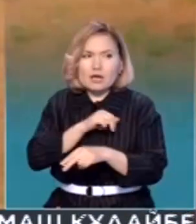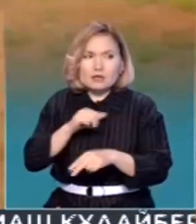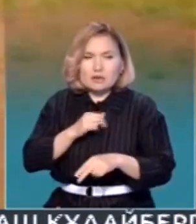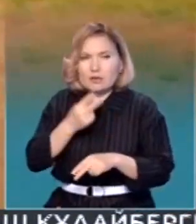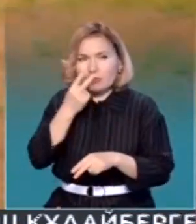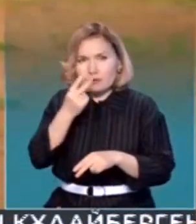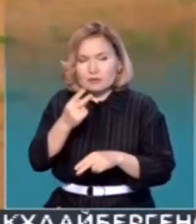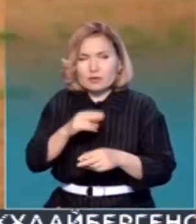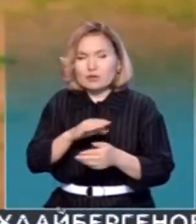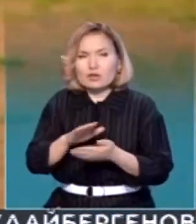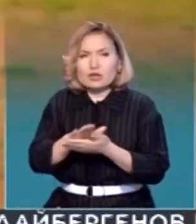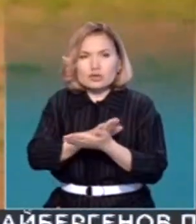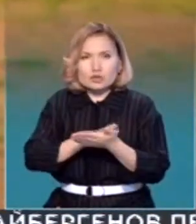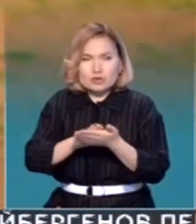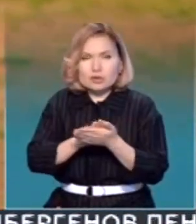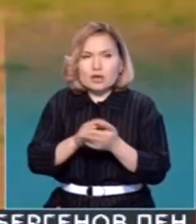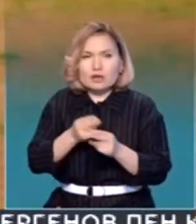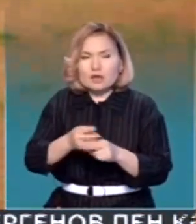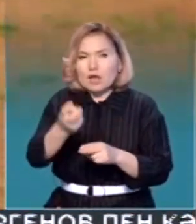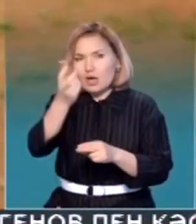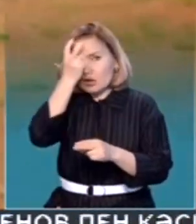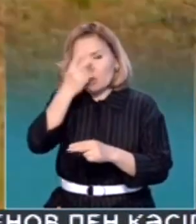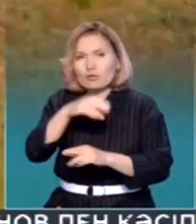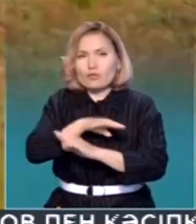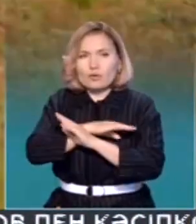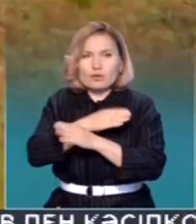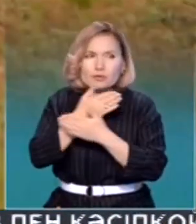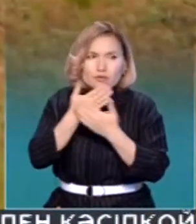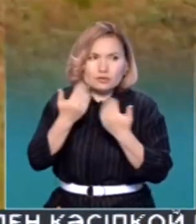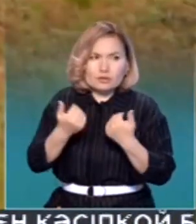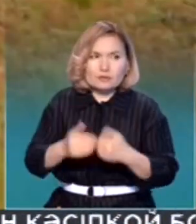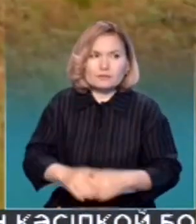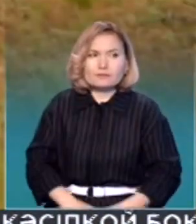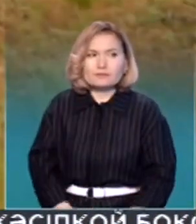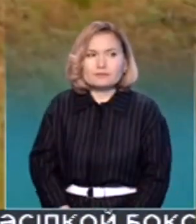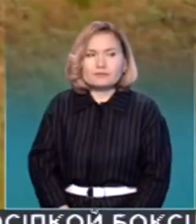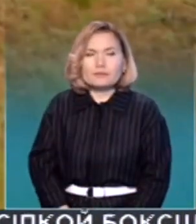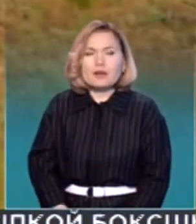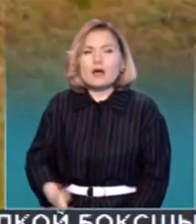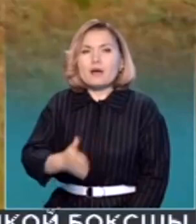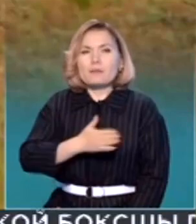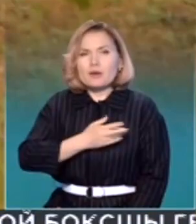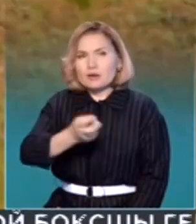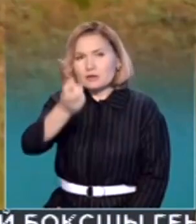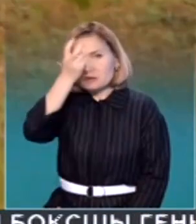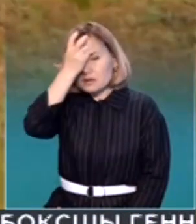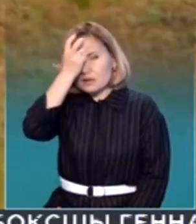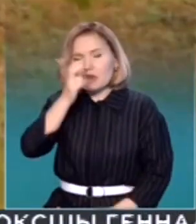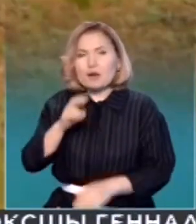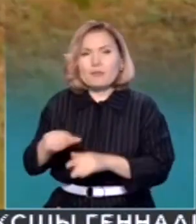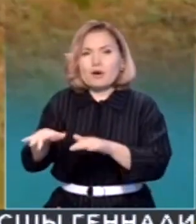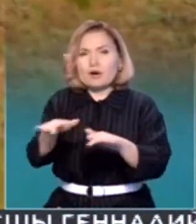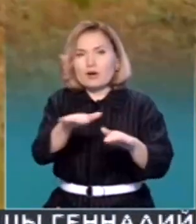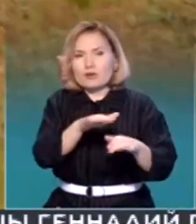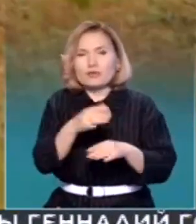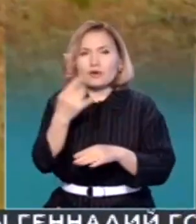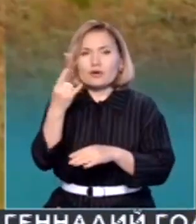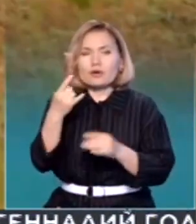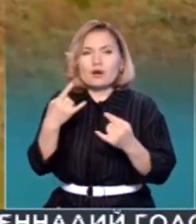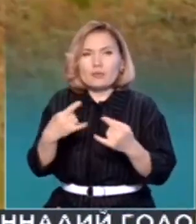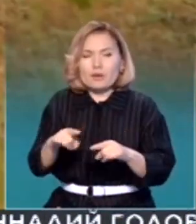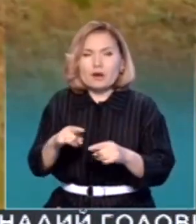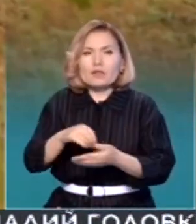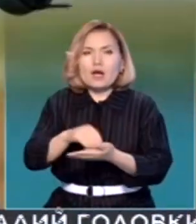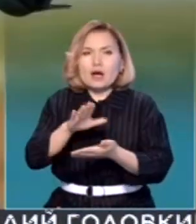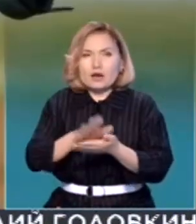тұрғандай аса ешқандай киікті өлімі ешқандай байқалмайды. Мы фиксируем, регистрируем. Біз киіктердің төлдеген жерлерін белгілеп картаға